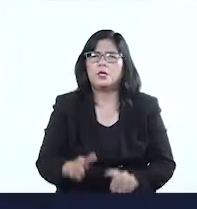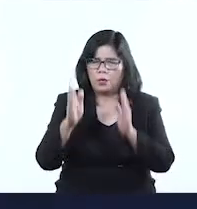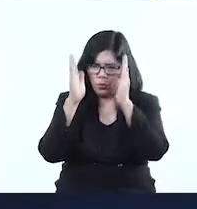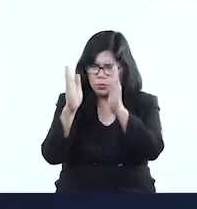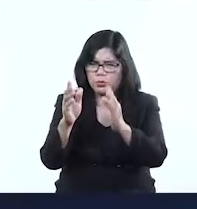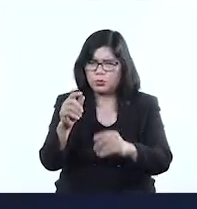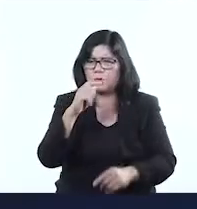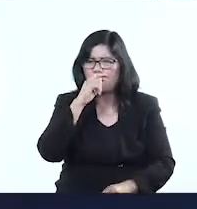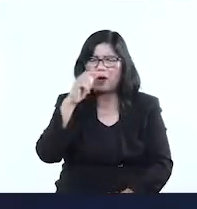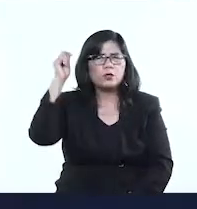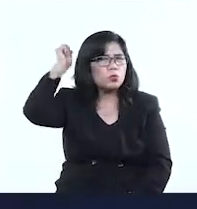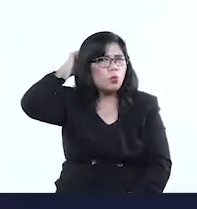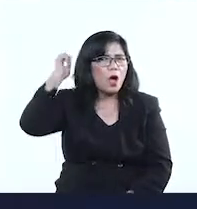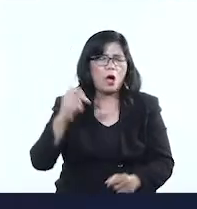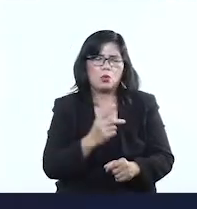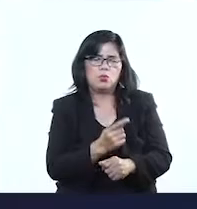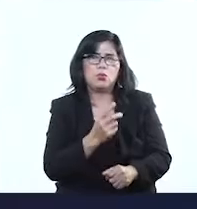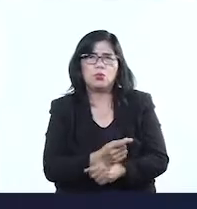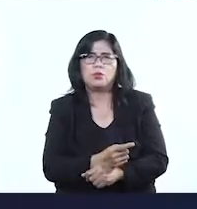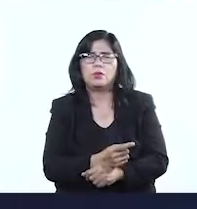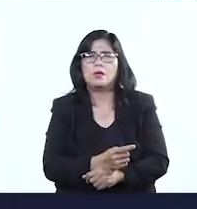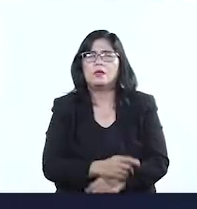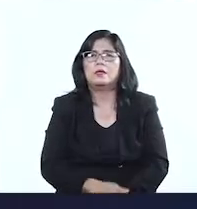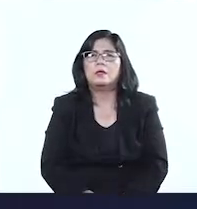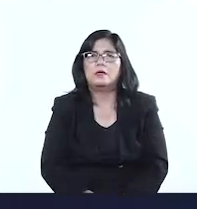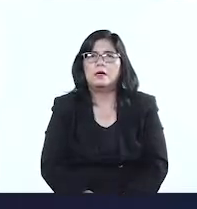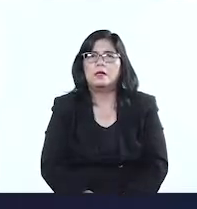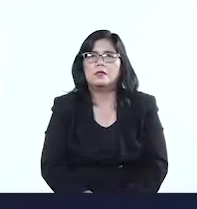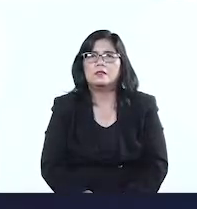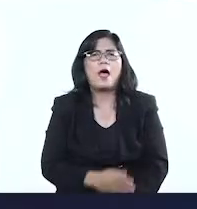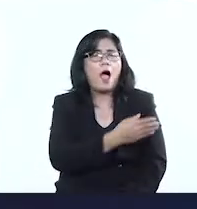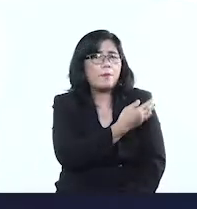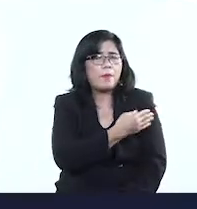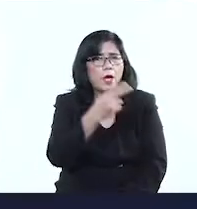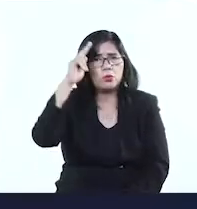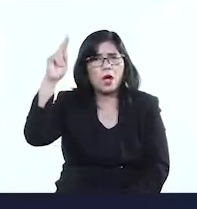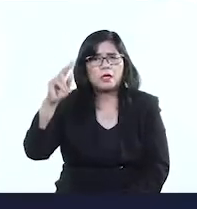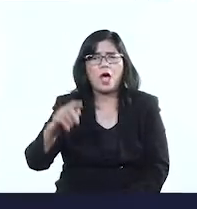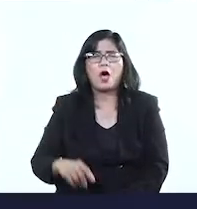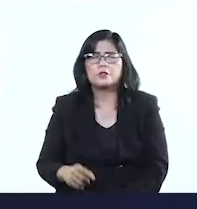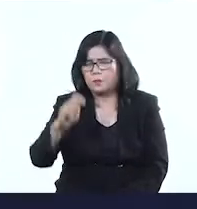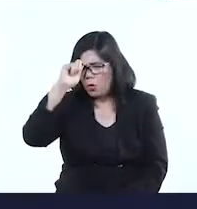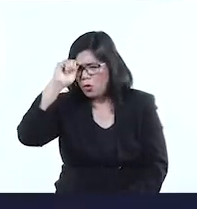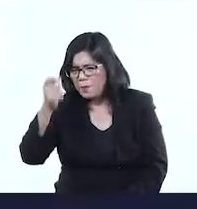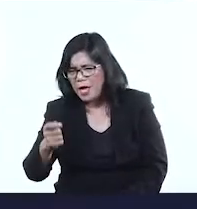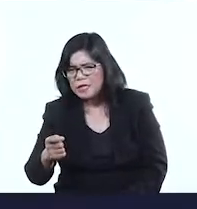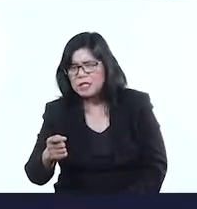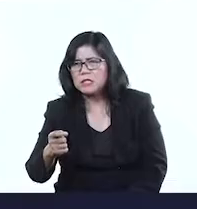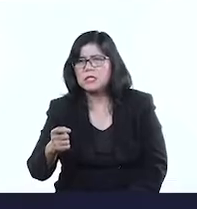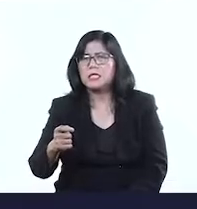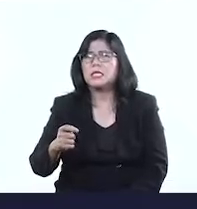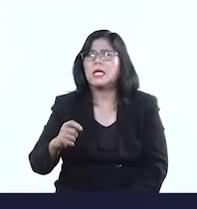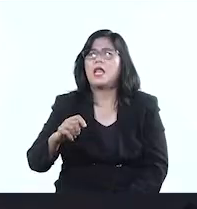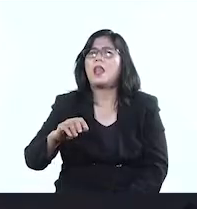orang tua Hai huruf Hai serta hamba-hamba Tuhan kita harus memberi penghormatan ekstra